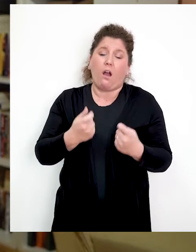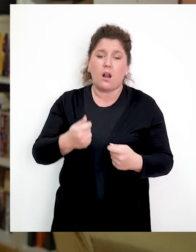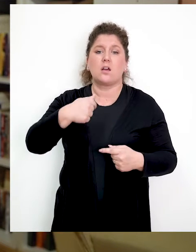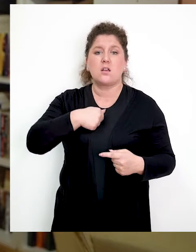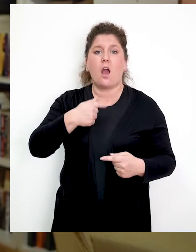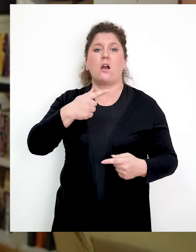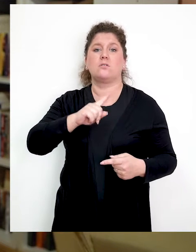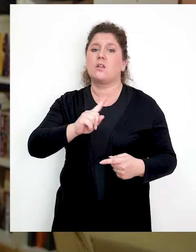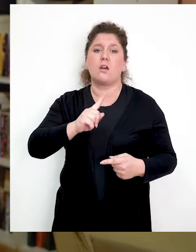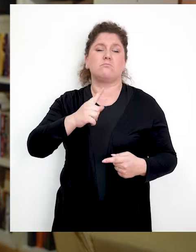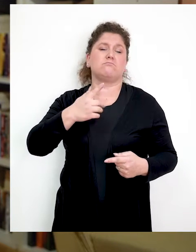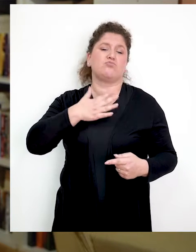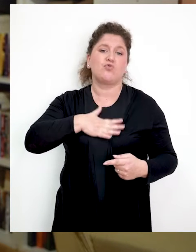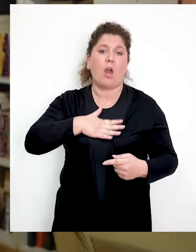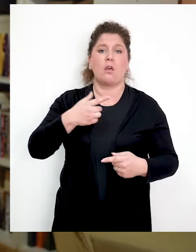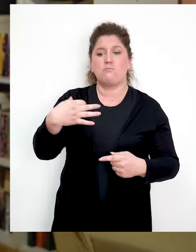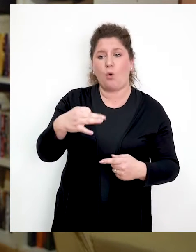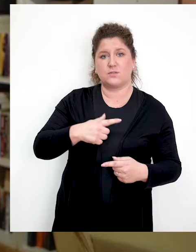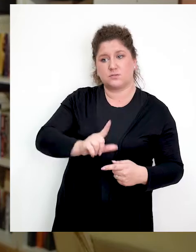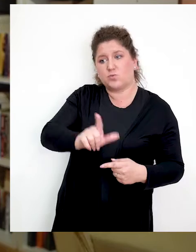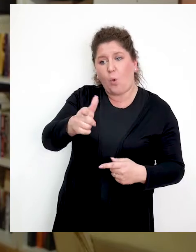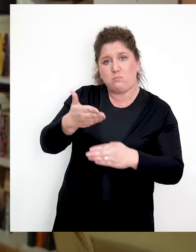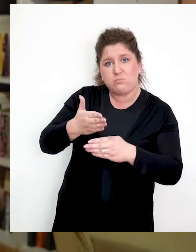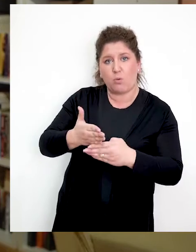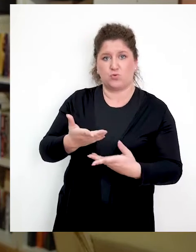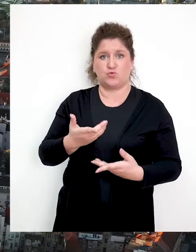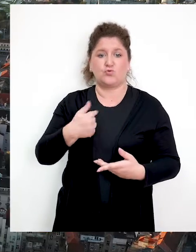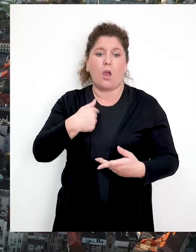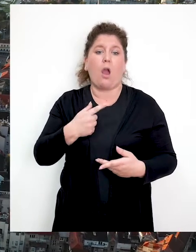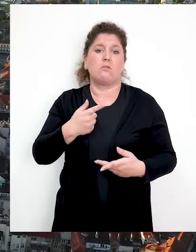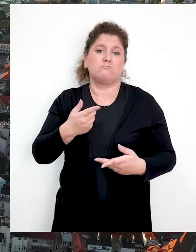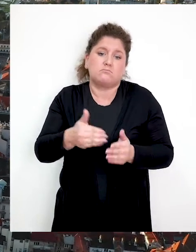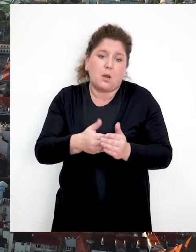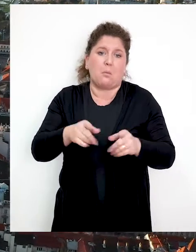drugi zaslužujem da mogu samostalno i sama izaći van.